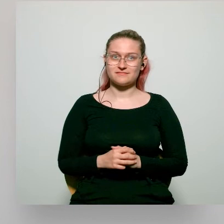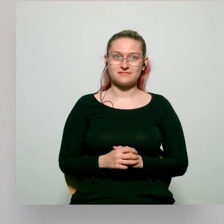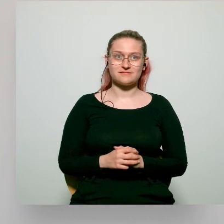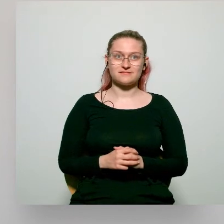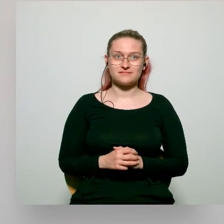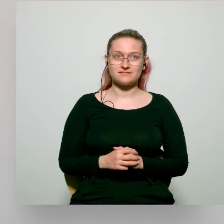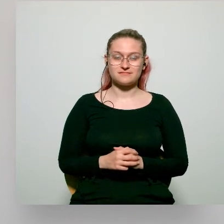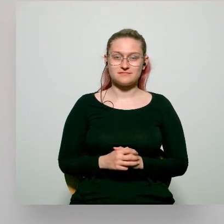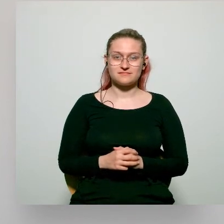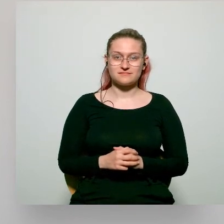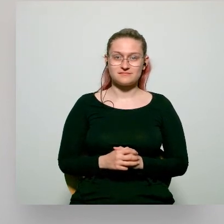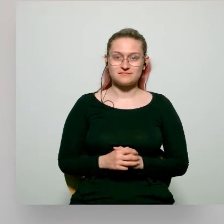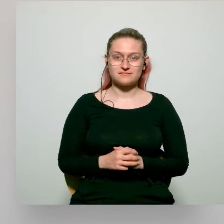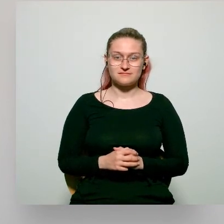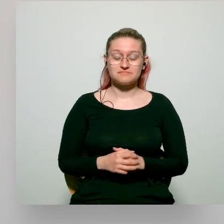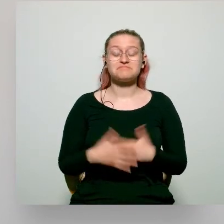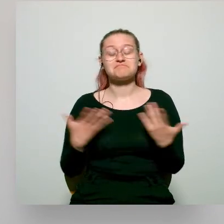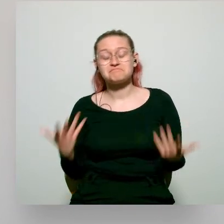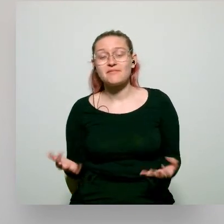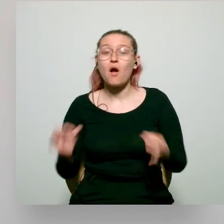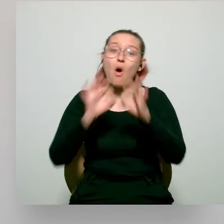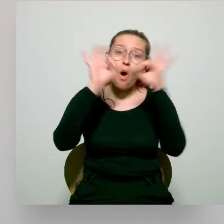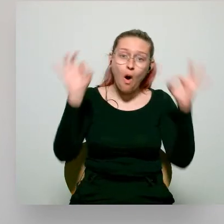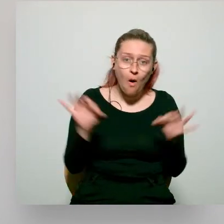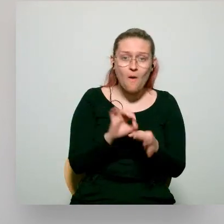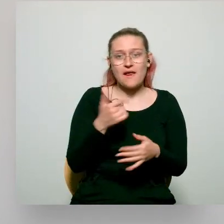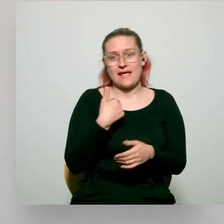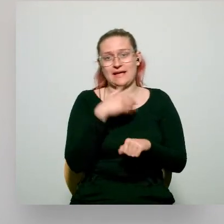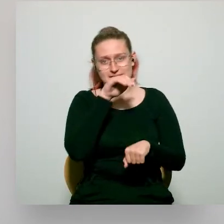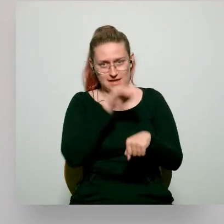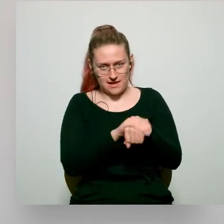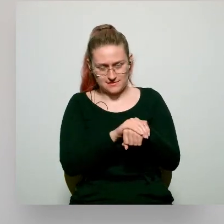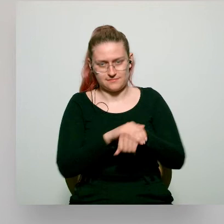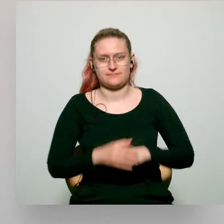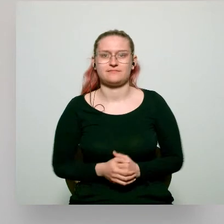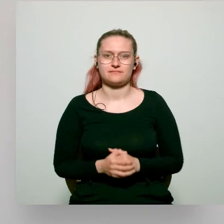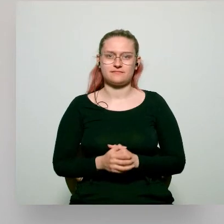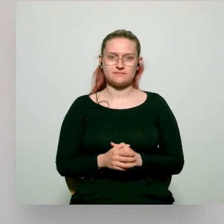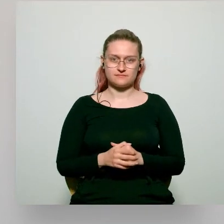Zagalom ja zgodę. Tak ogólnie zgadzam się. Niewątpliwie to jest